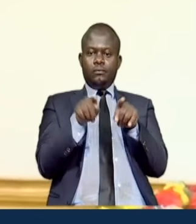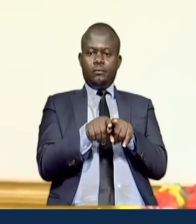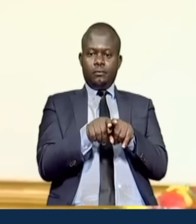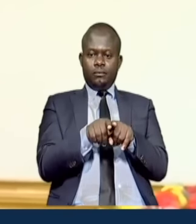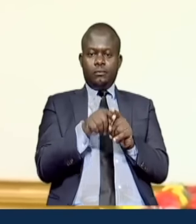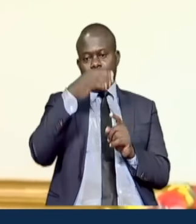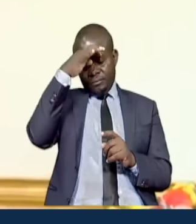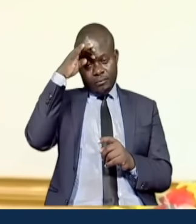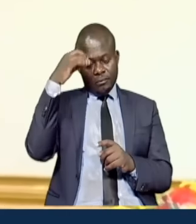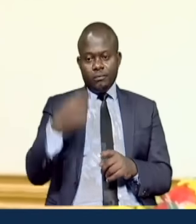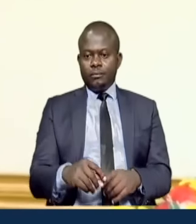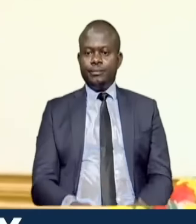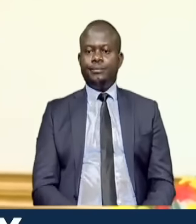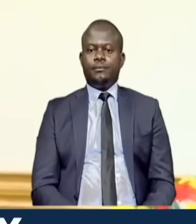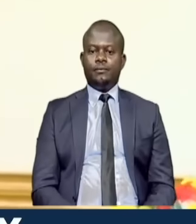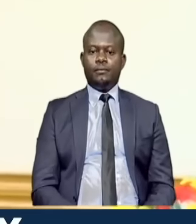n'ibigoye.